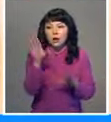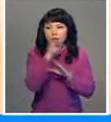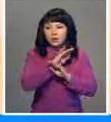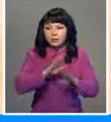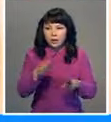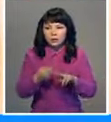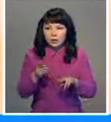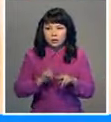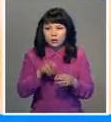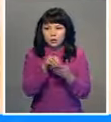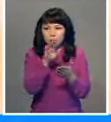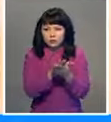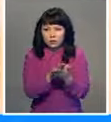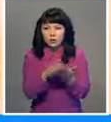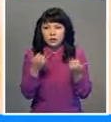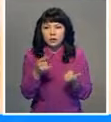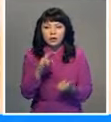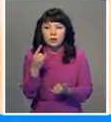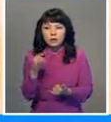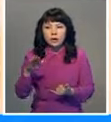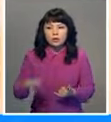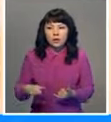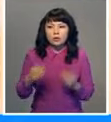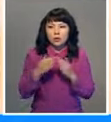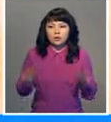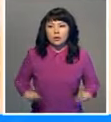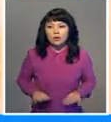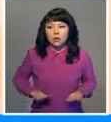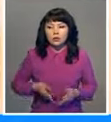анықталды. Сондай-ақ жасөспірім тұратын тұрғын